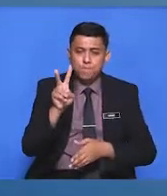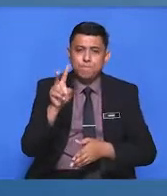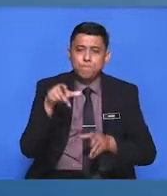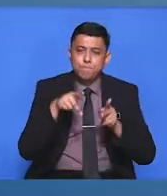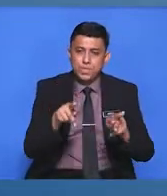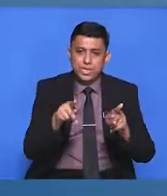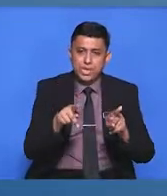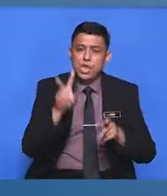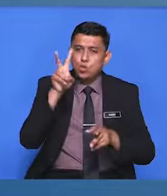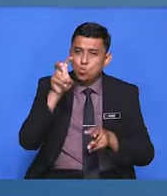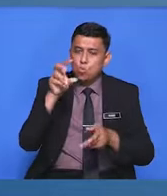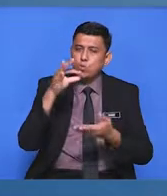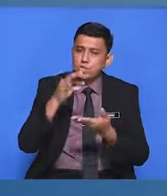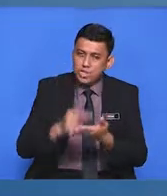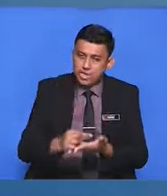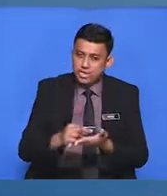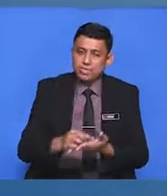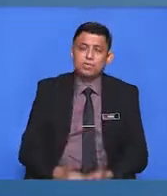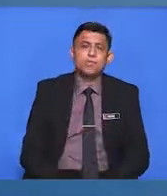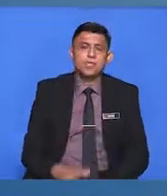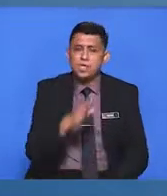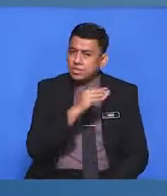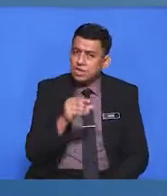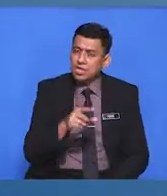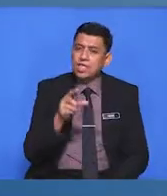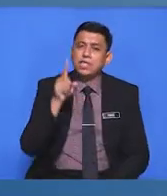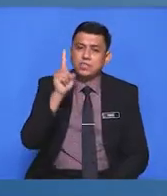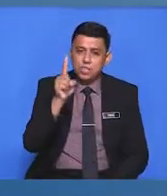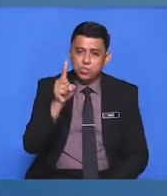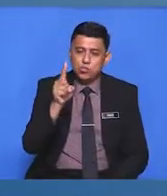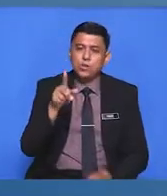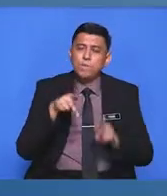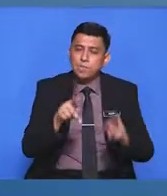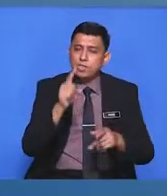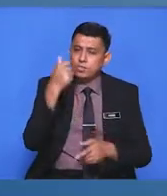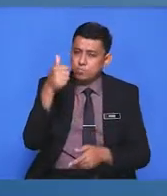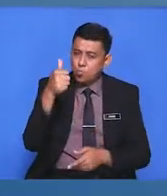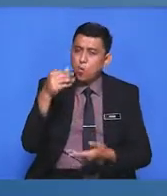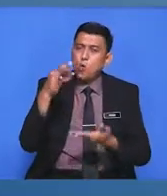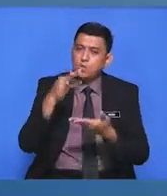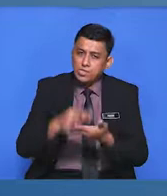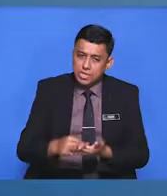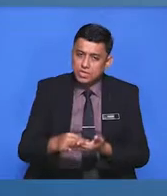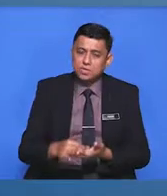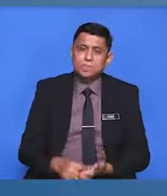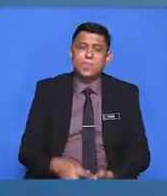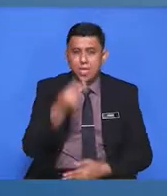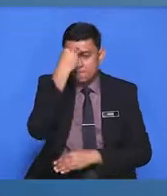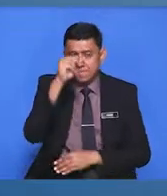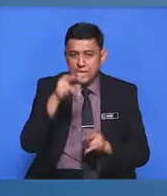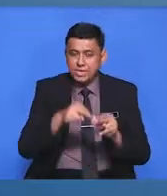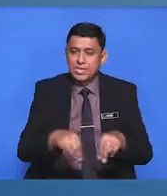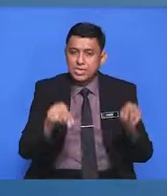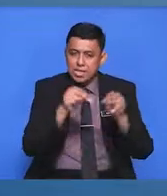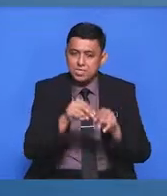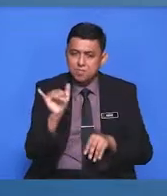shilling 20 sen dan sekeping duit shilling 10 sen. Maka nilainya masih